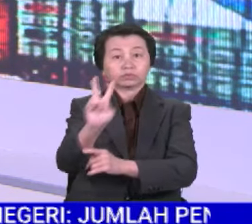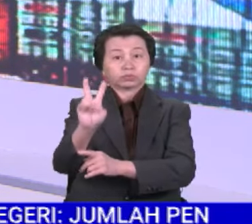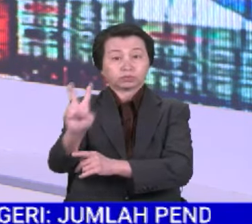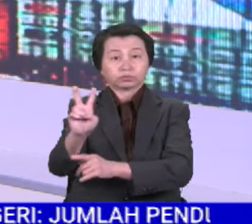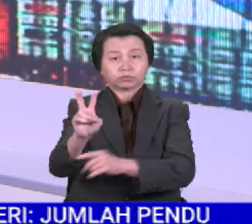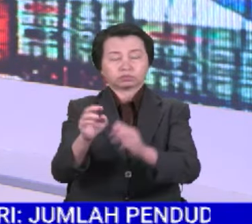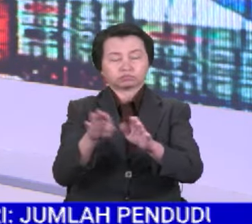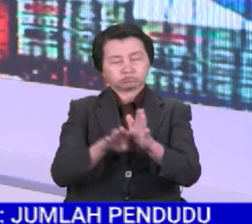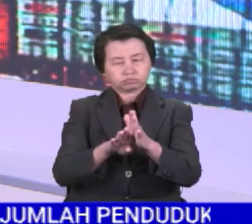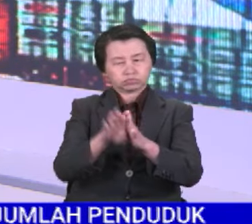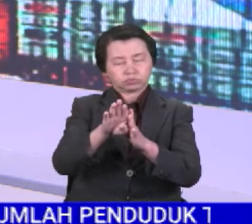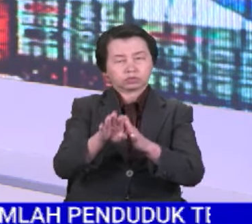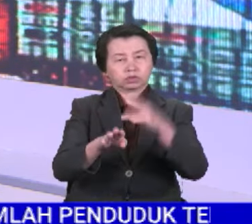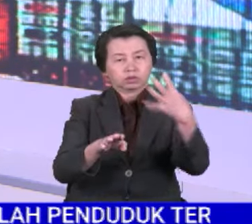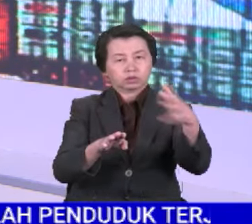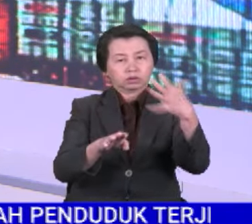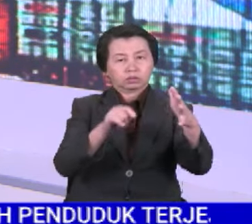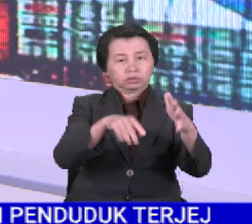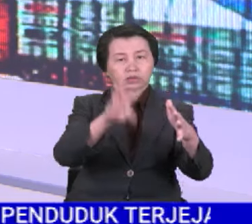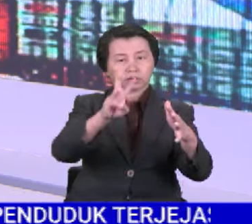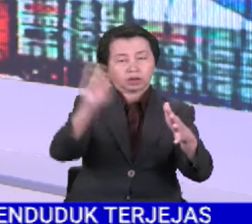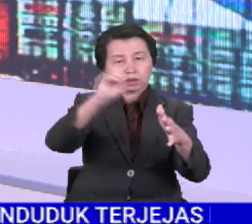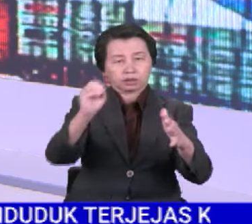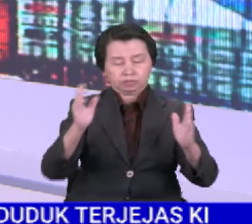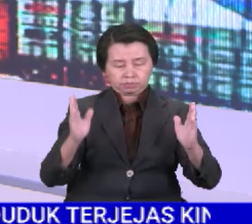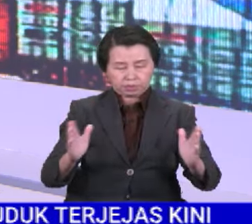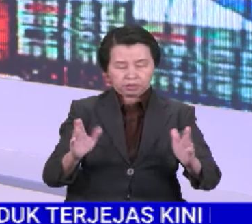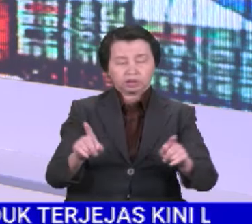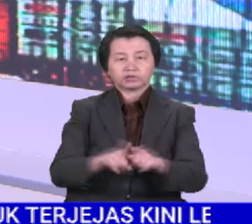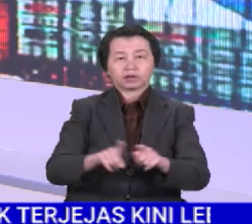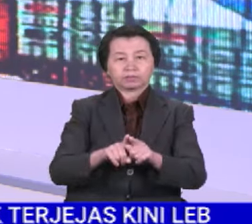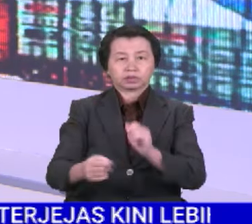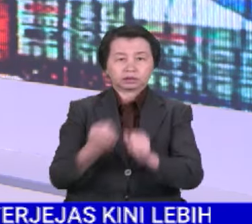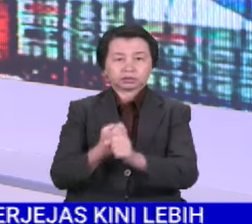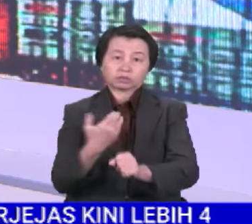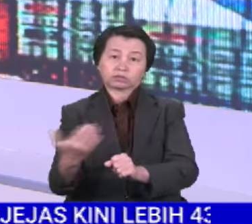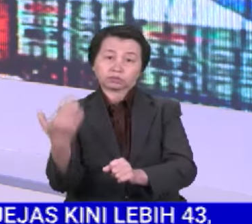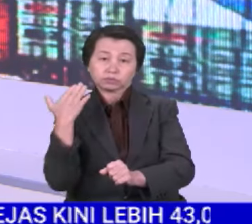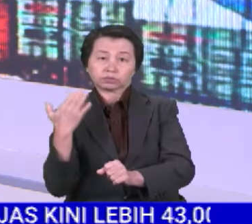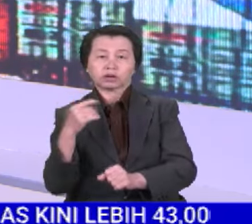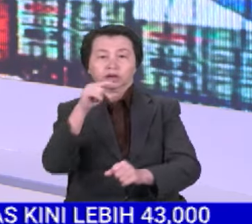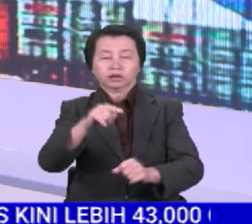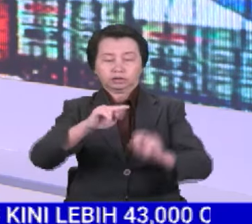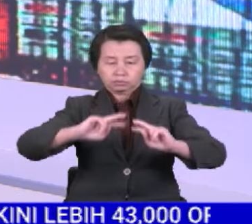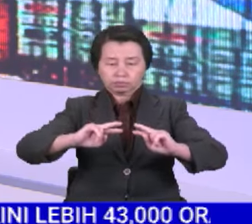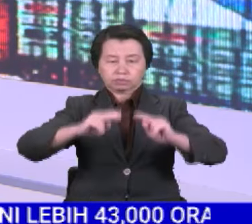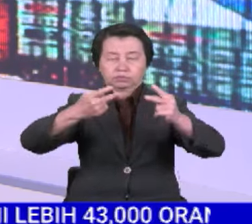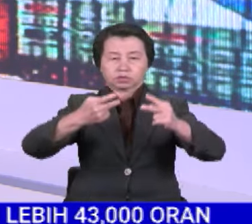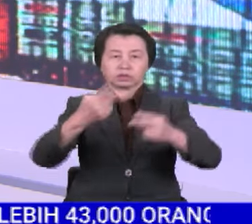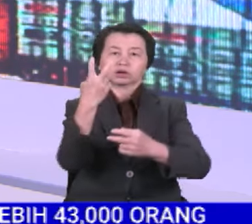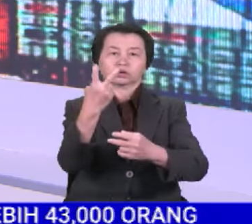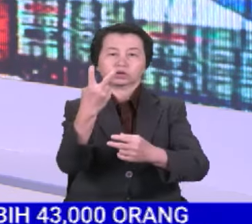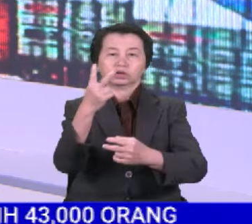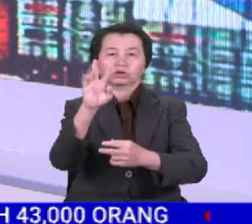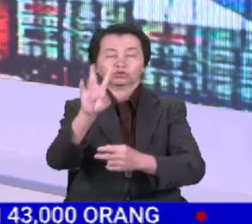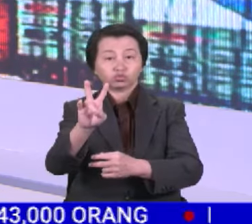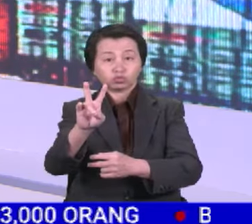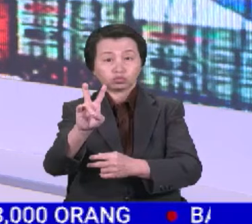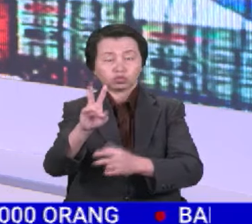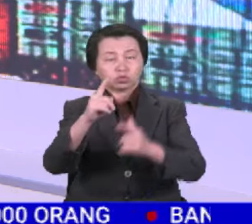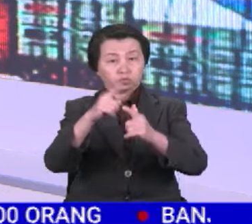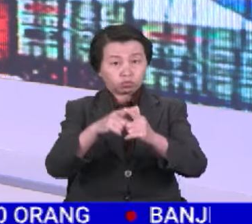tumbuh 15 belahan 600 berbanding tempo sama tahun lalu ini merupakan peningkatan ke-27